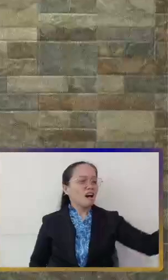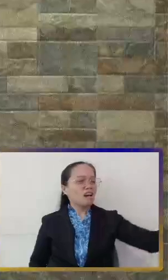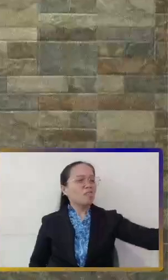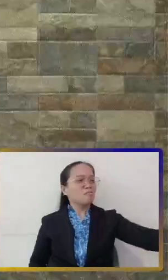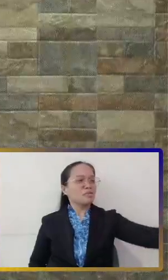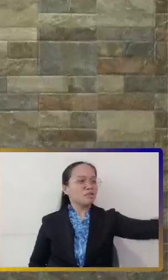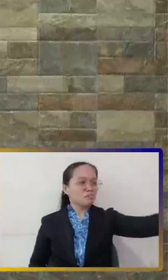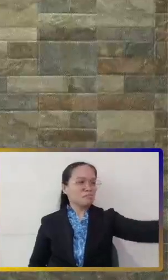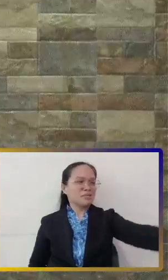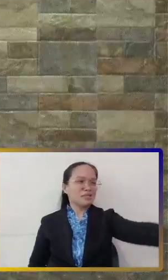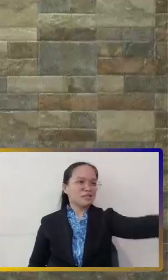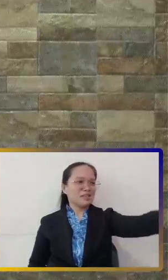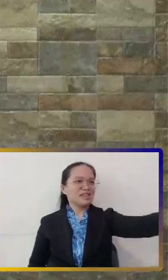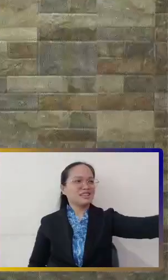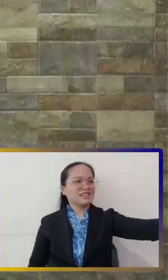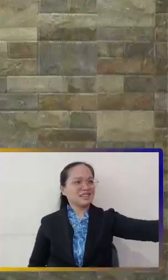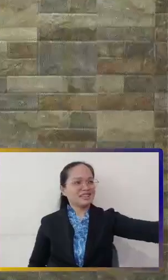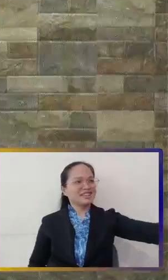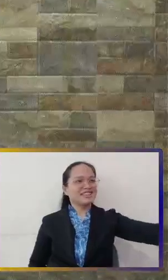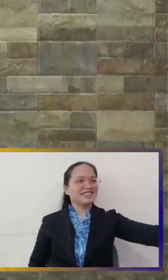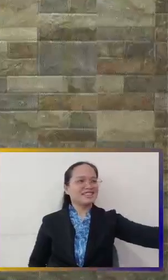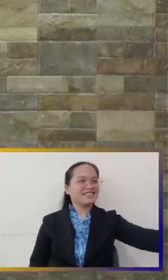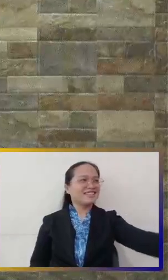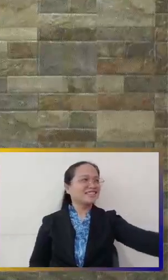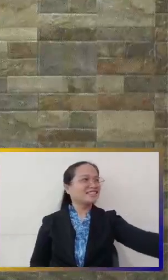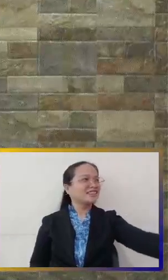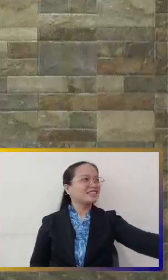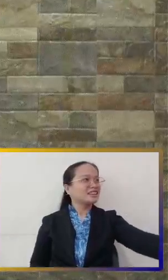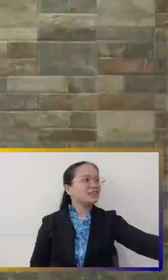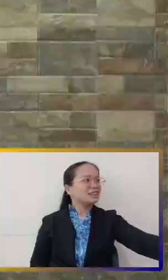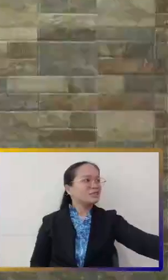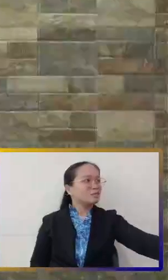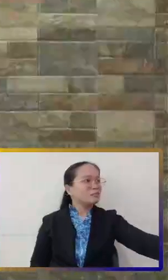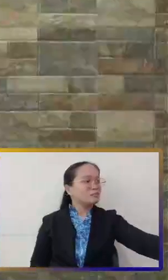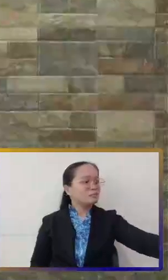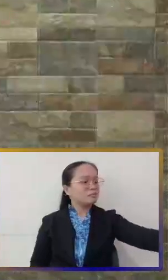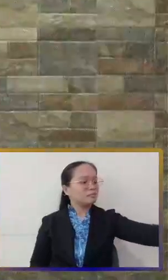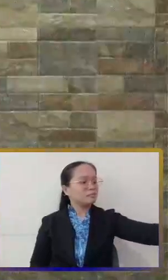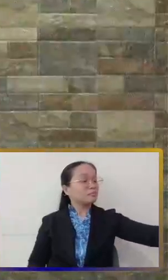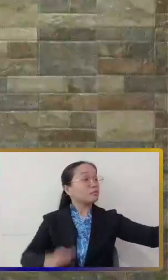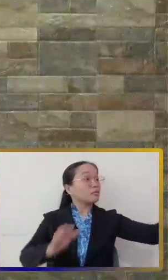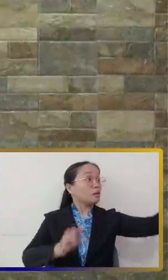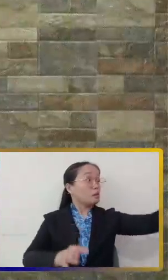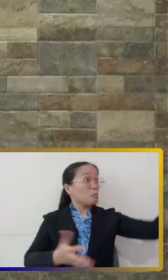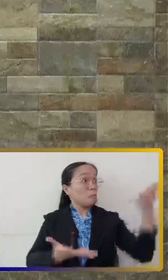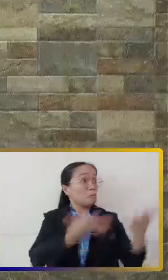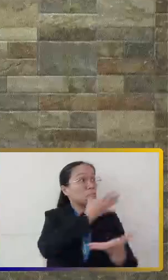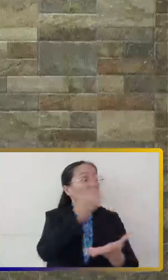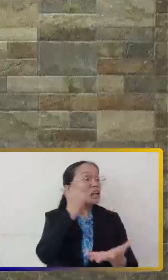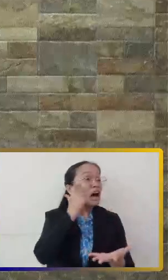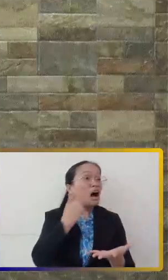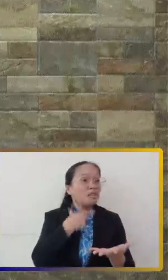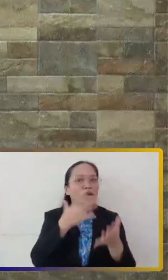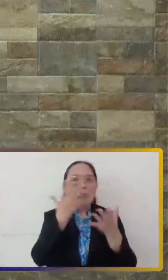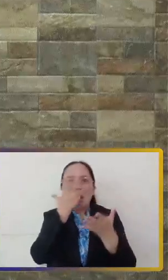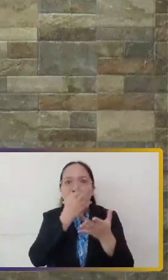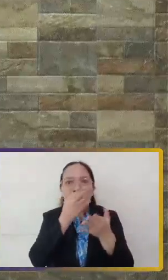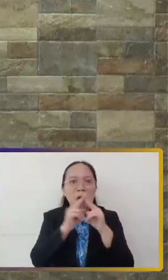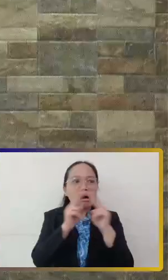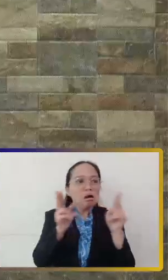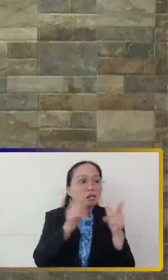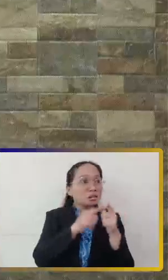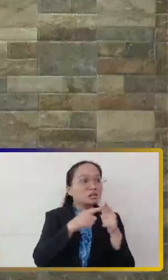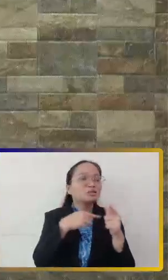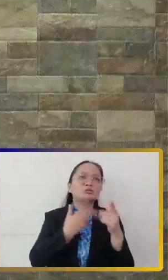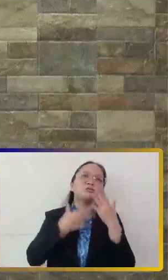magandang damit tayo, hindi sapagkat may magaganda tayo sa akin, magandang bahay tayo, or the bountiful blessing, nandito tayo because He